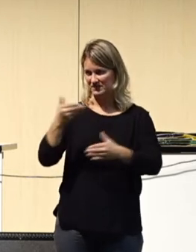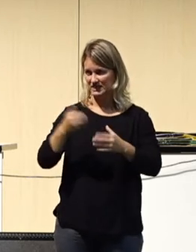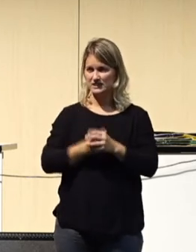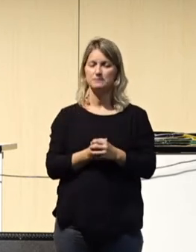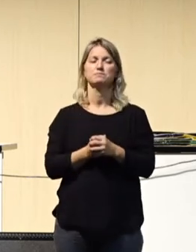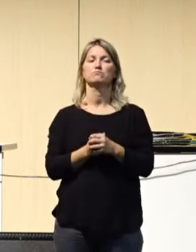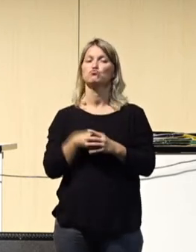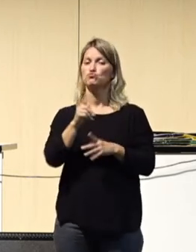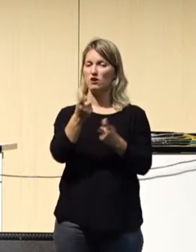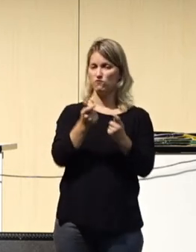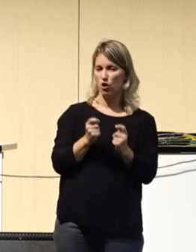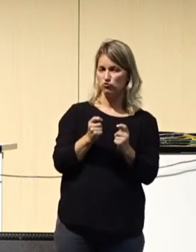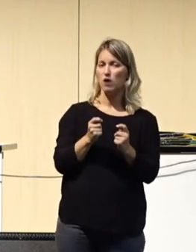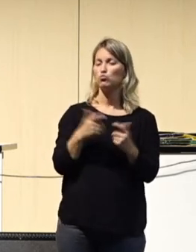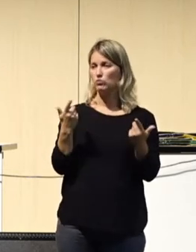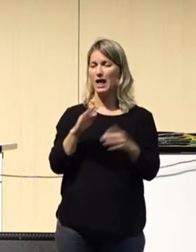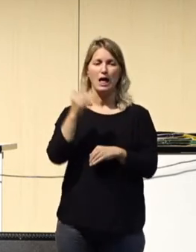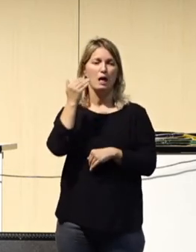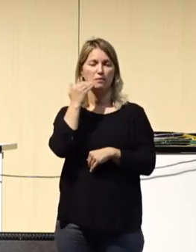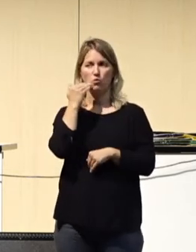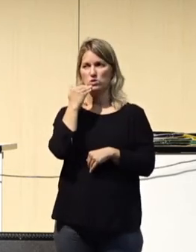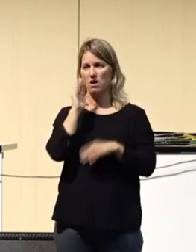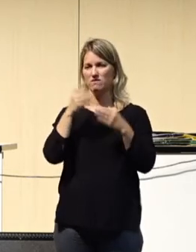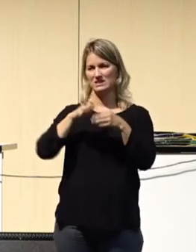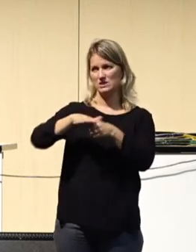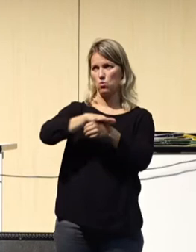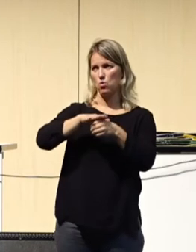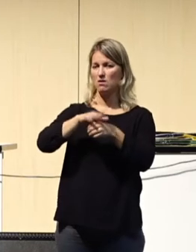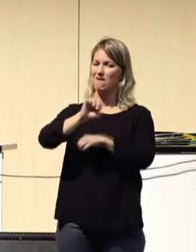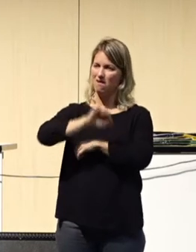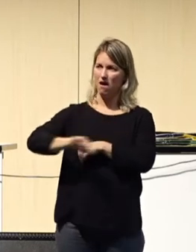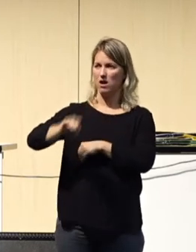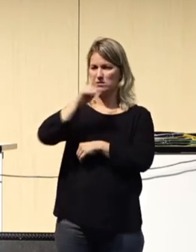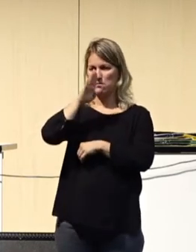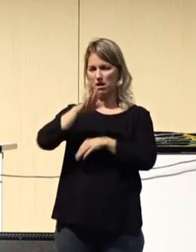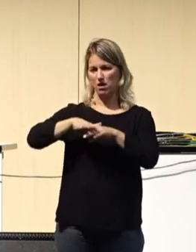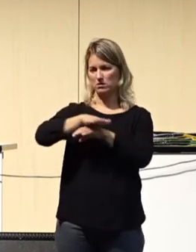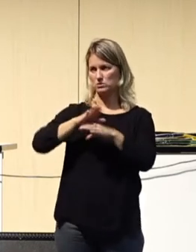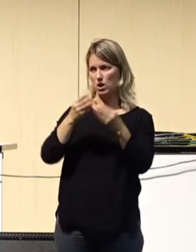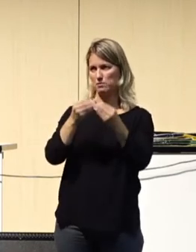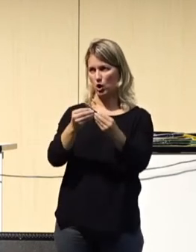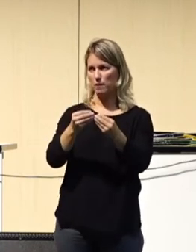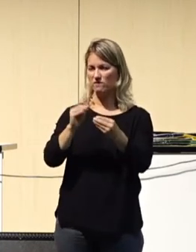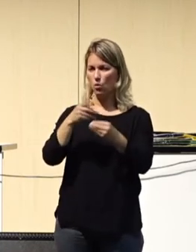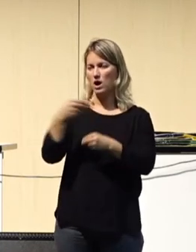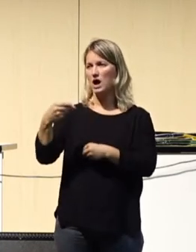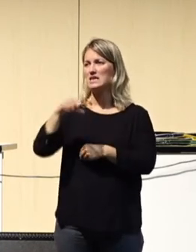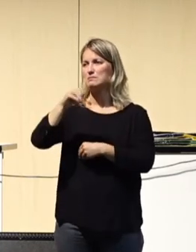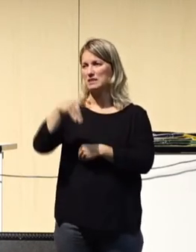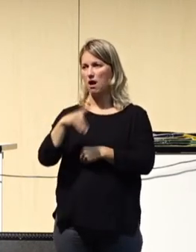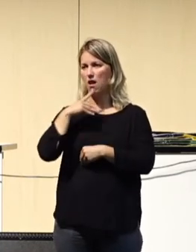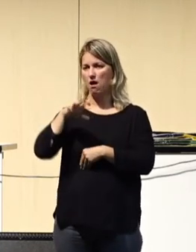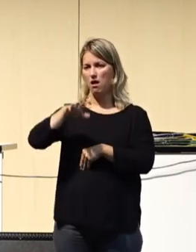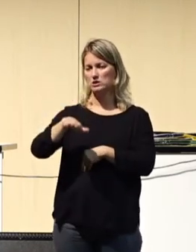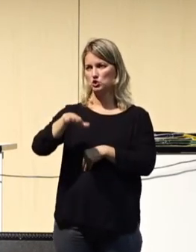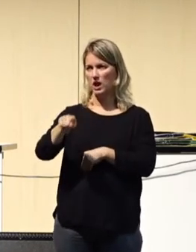die vorgeschlagen wird, die Planung einer Bewohnerparkzone als Teil der Parkraumbewirtschaftung für das Umfeld der Zentralhaltestelle und in